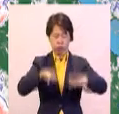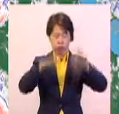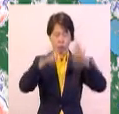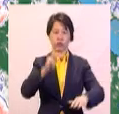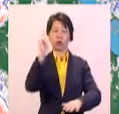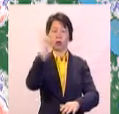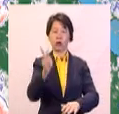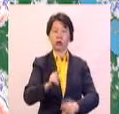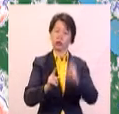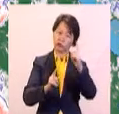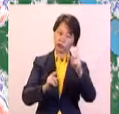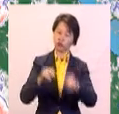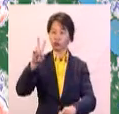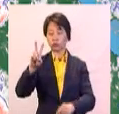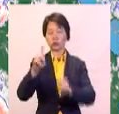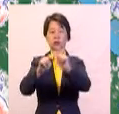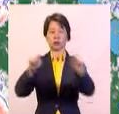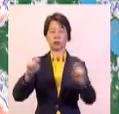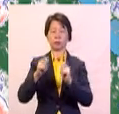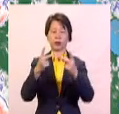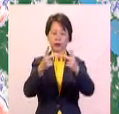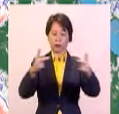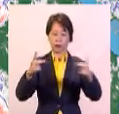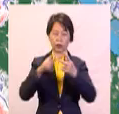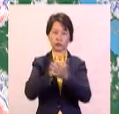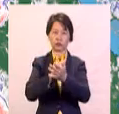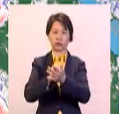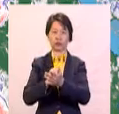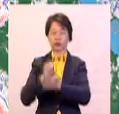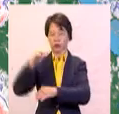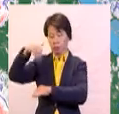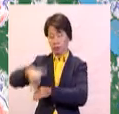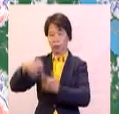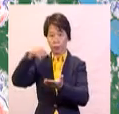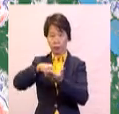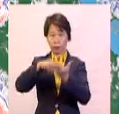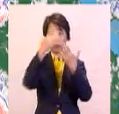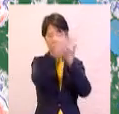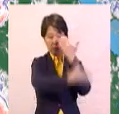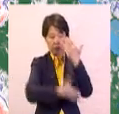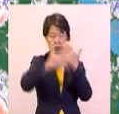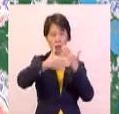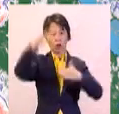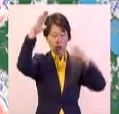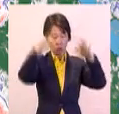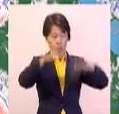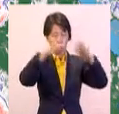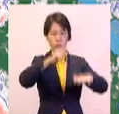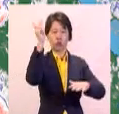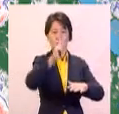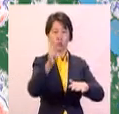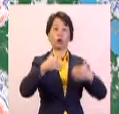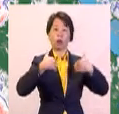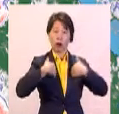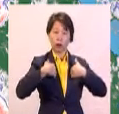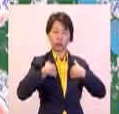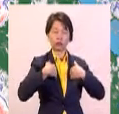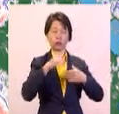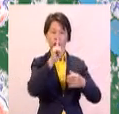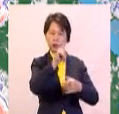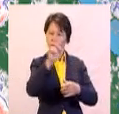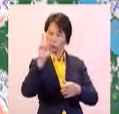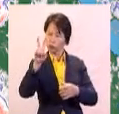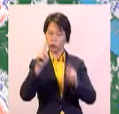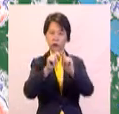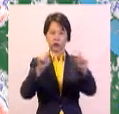di satu dua tempat di kawasan berkenaan. Pada malam ini di semenanjung Malaysia, hujan seteribut petir kini sedang berlaku di satu dua